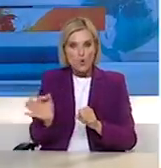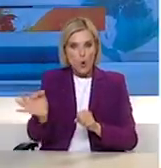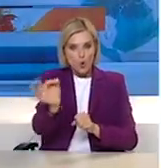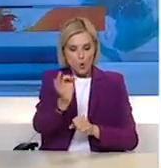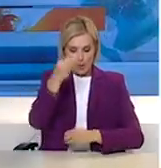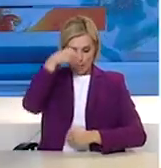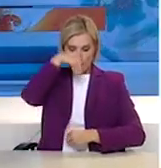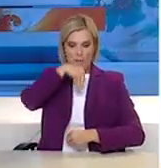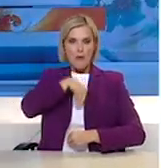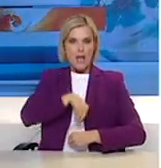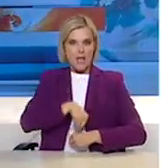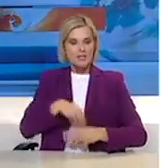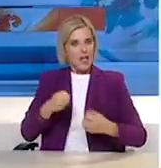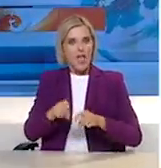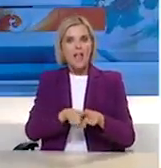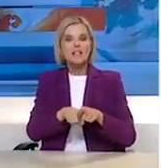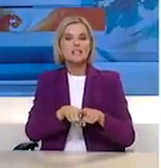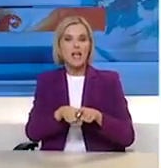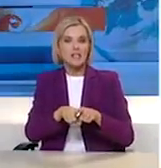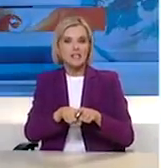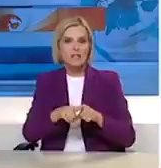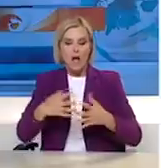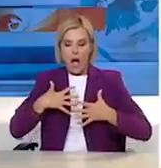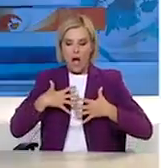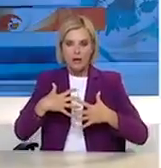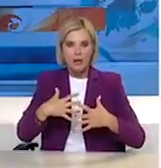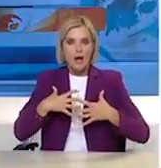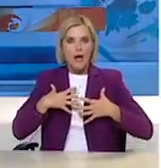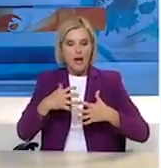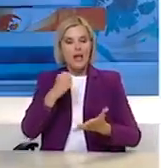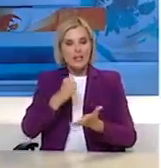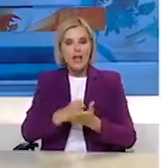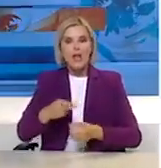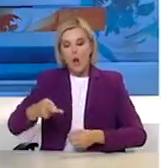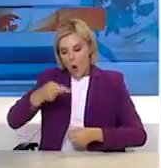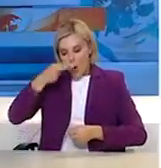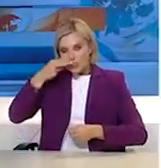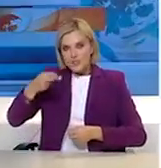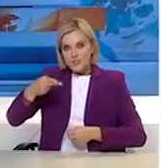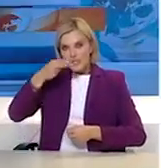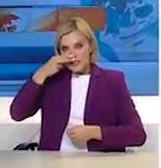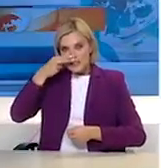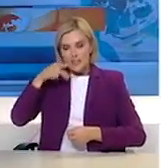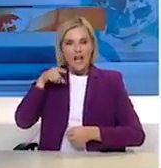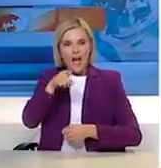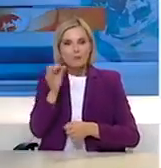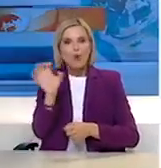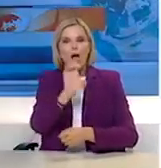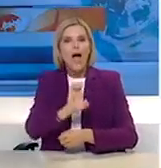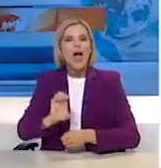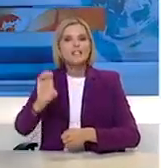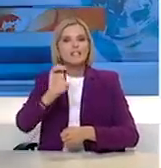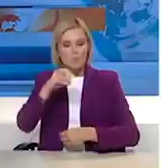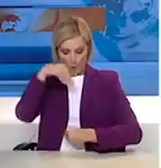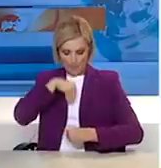της αυξημένης έκφρασης που παρουσιάζει στον υποδοχέα 2 του μετατρεπτικού συνενζήμου της αγκιοτενσίνης. Είναι το περίφημο ένζυμο που αποτελεί την πόρτα του